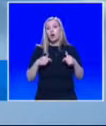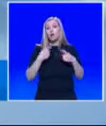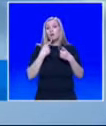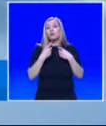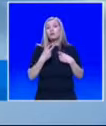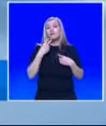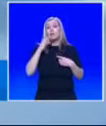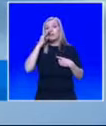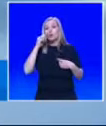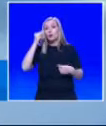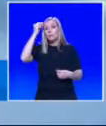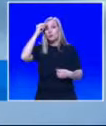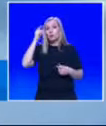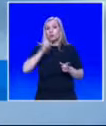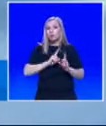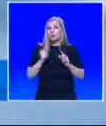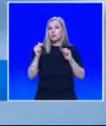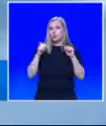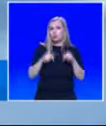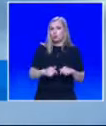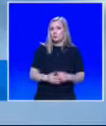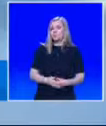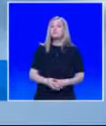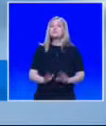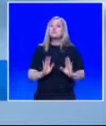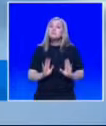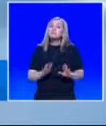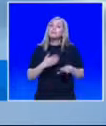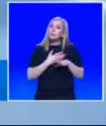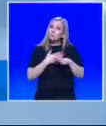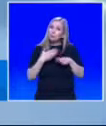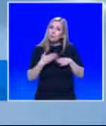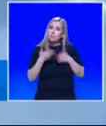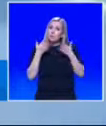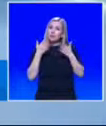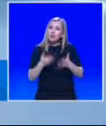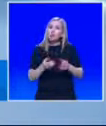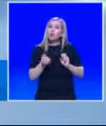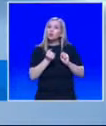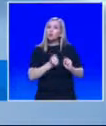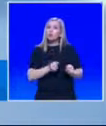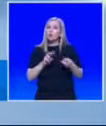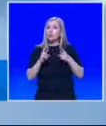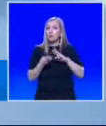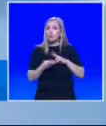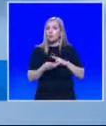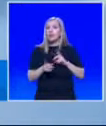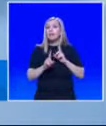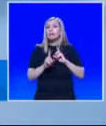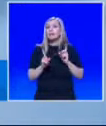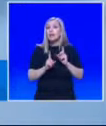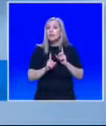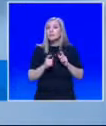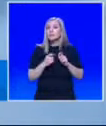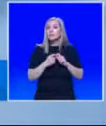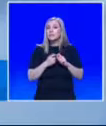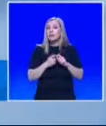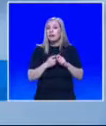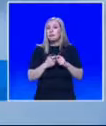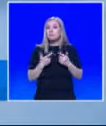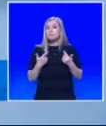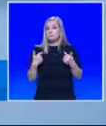нас. Малко да продължа тази ваша конституционна промяна. Не трябва ли да се създаде и не мислите